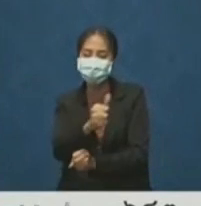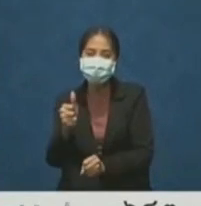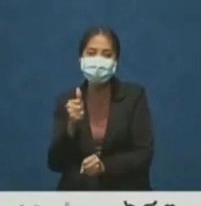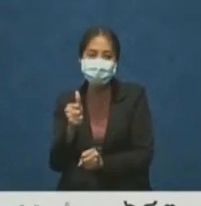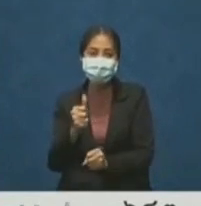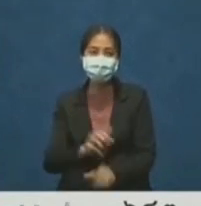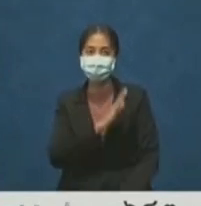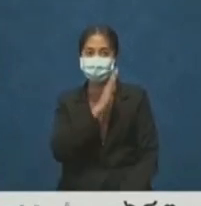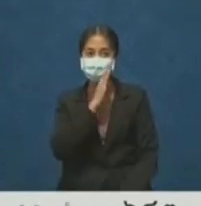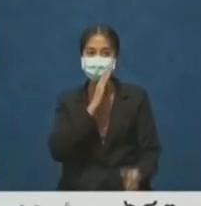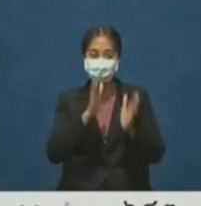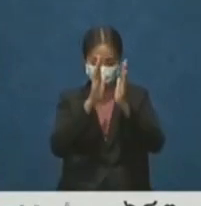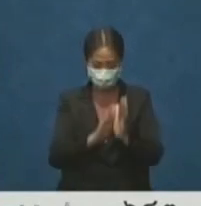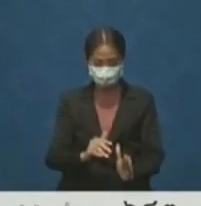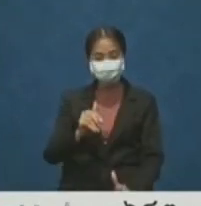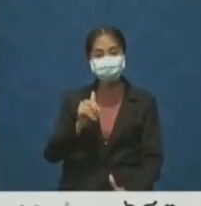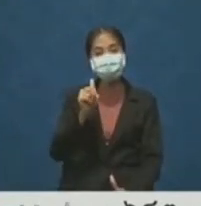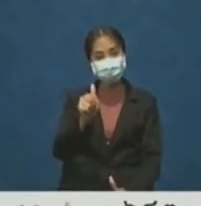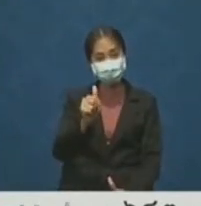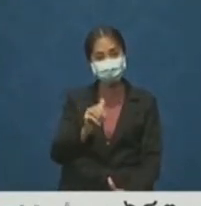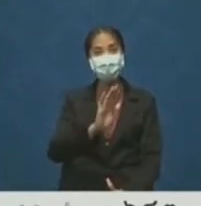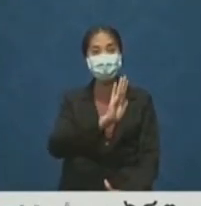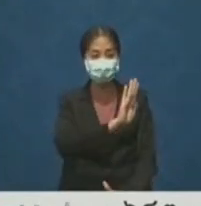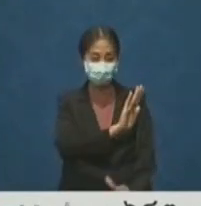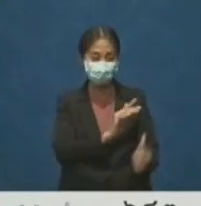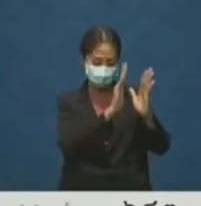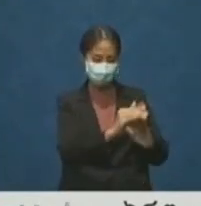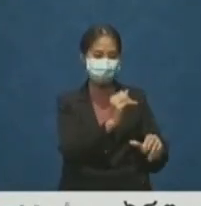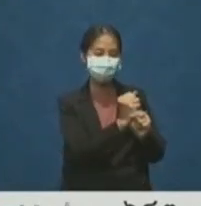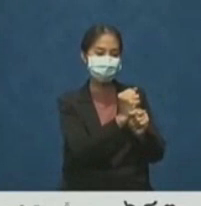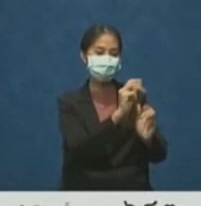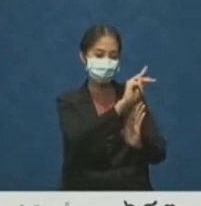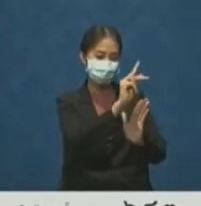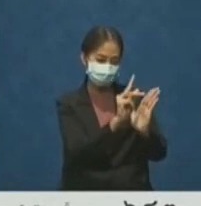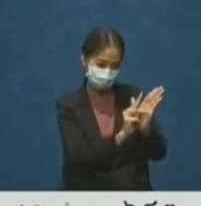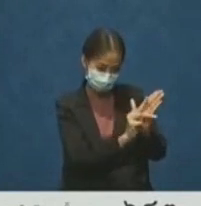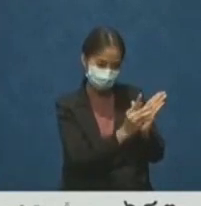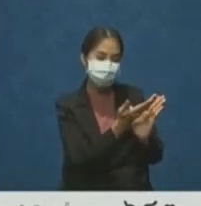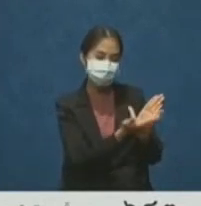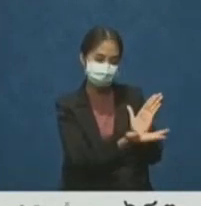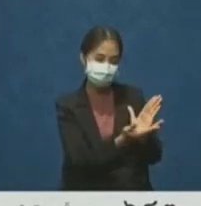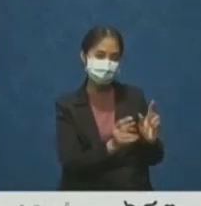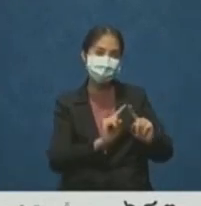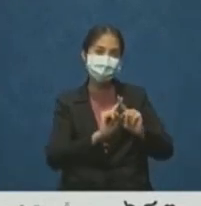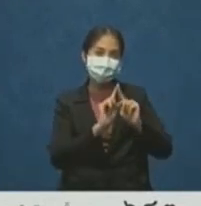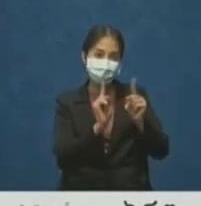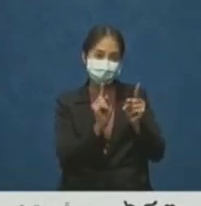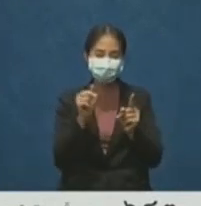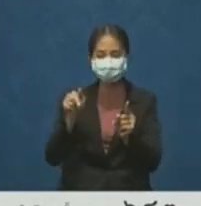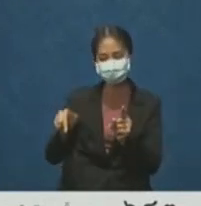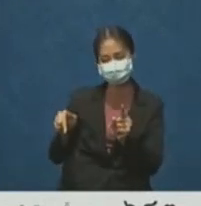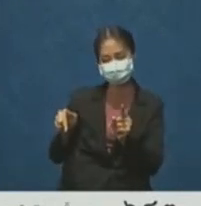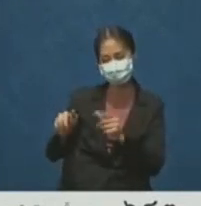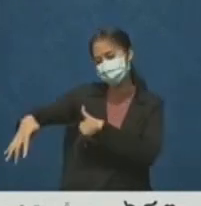างน้อยที่สุดถ้าเป็นคนดีเป็นคนดีของผู้ร่างเป็นคนดีของคนที่อยู่ข้างบนเนี่ยอาจจะเป็น